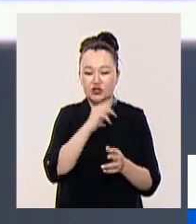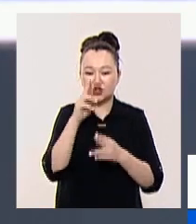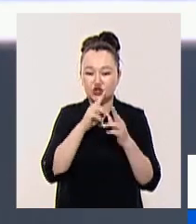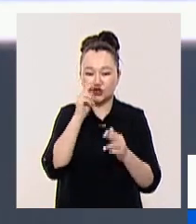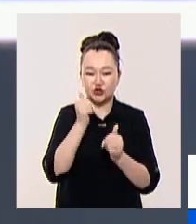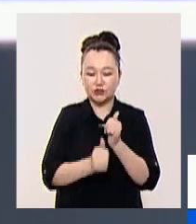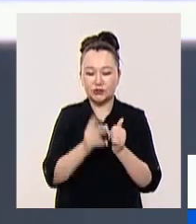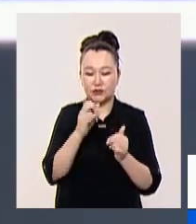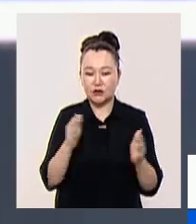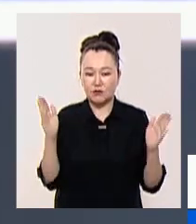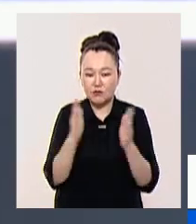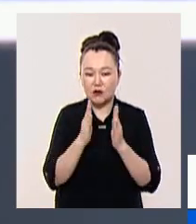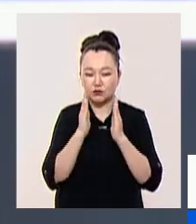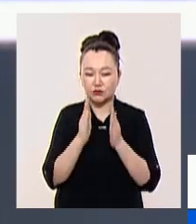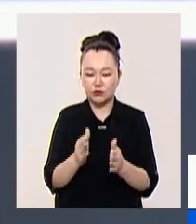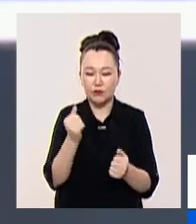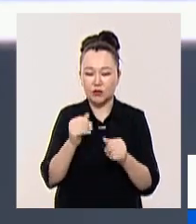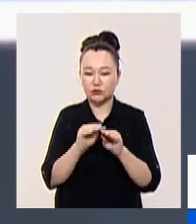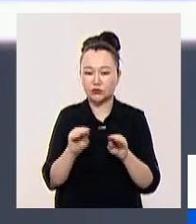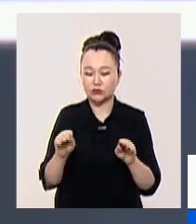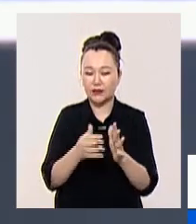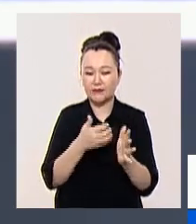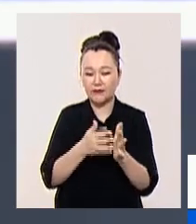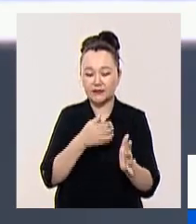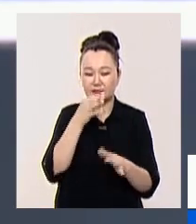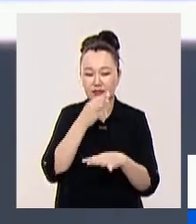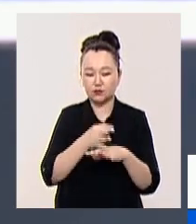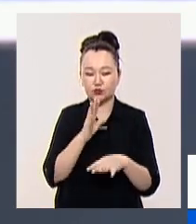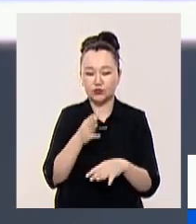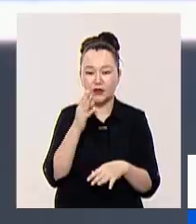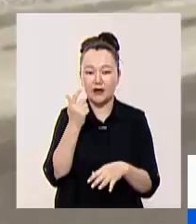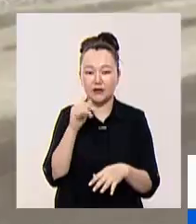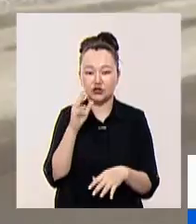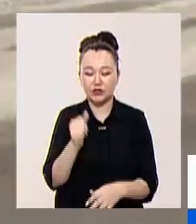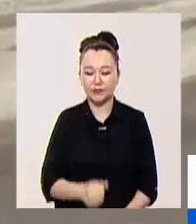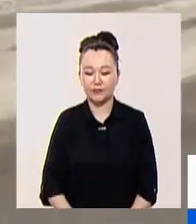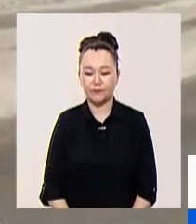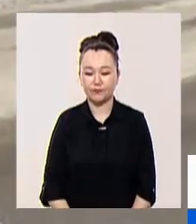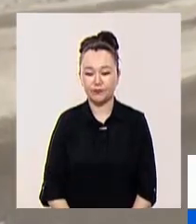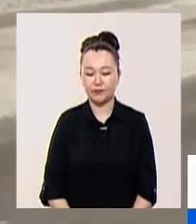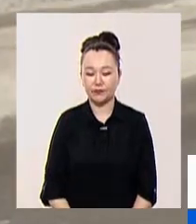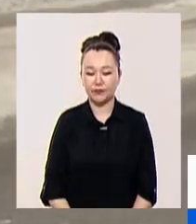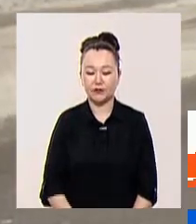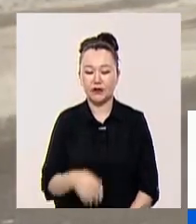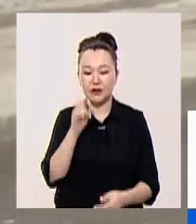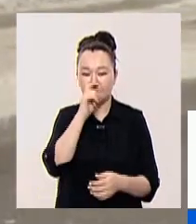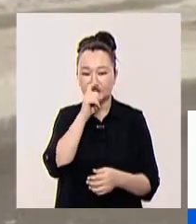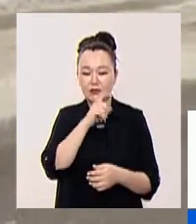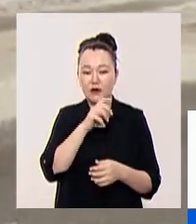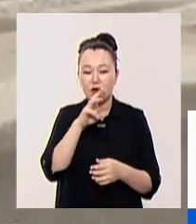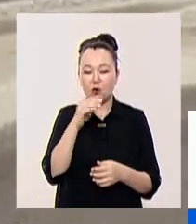жалуются на узкие дороги, отсутствие парковок, и озвучит его Гайша Имамбаева. Максим Борьев кушается.